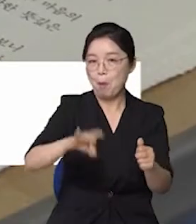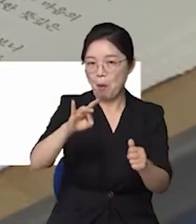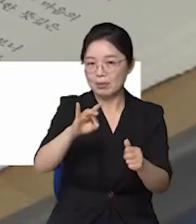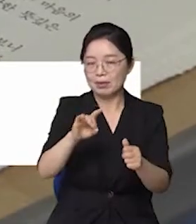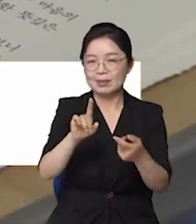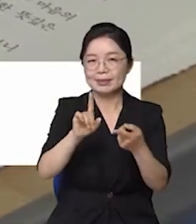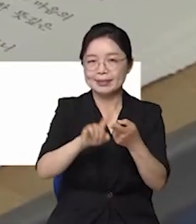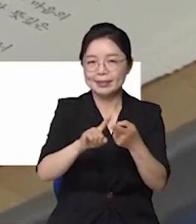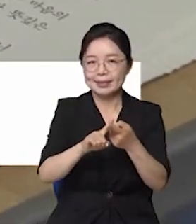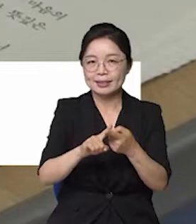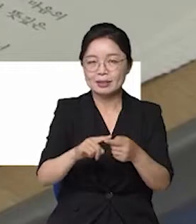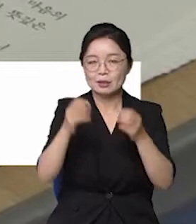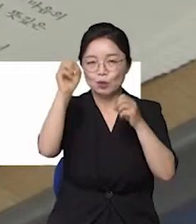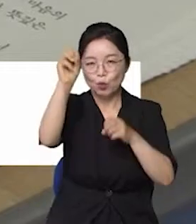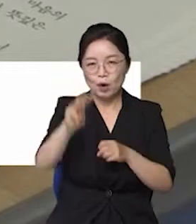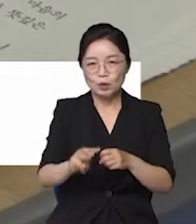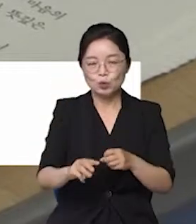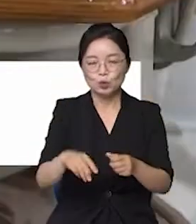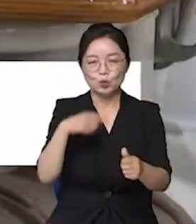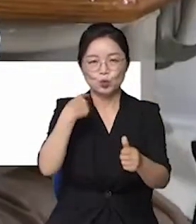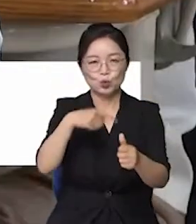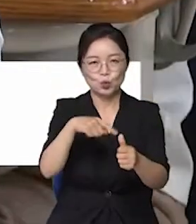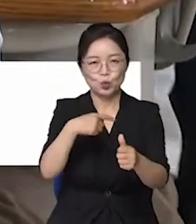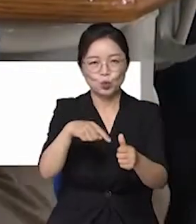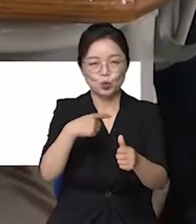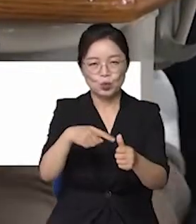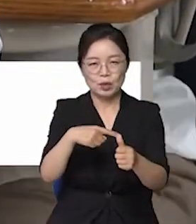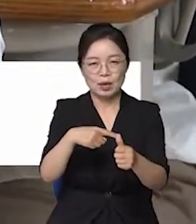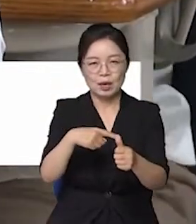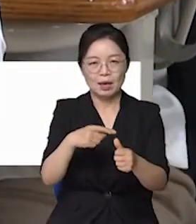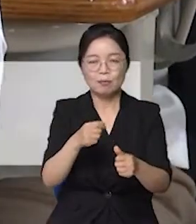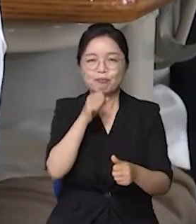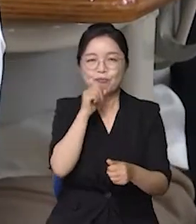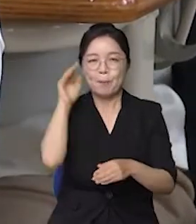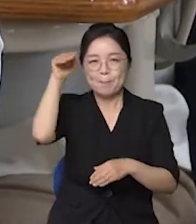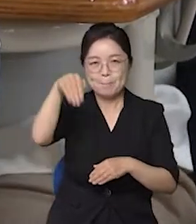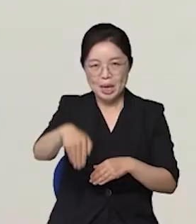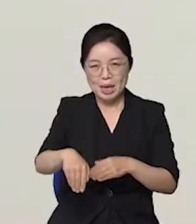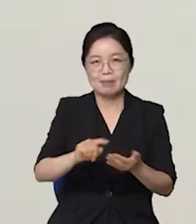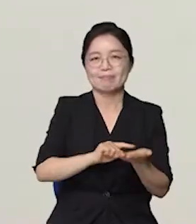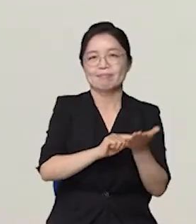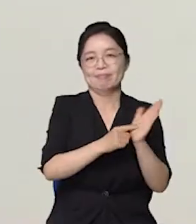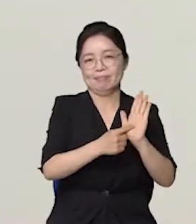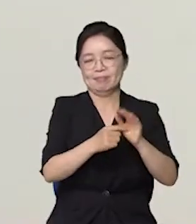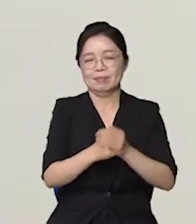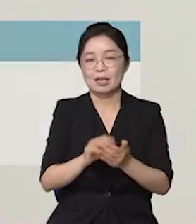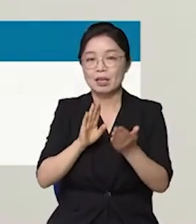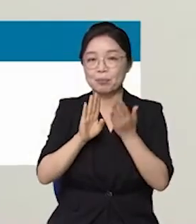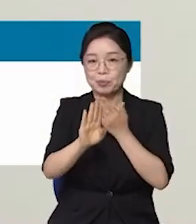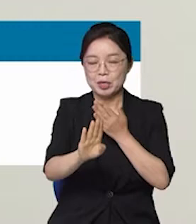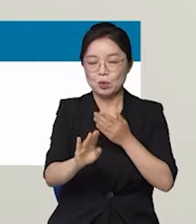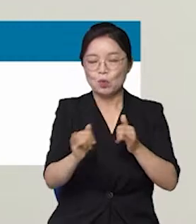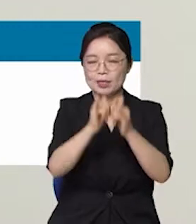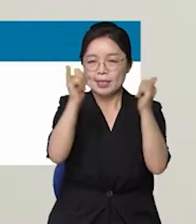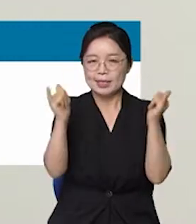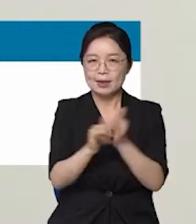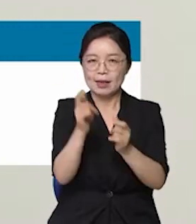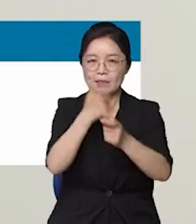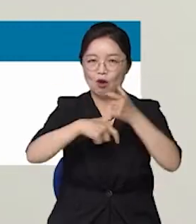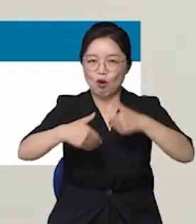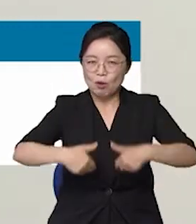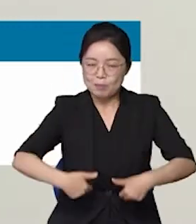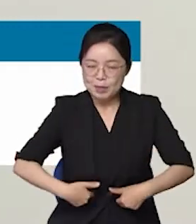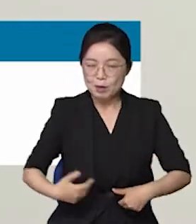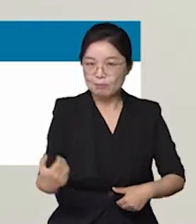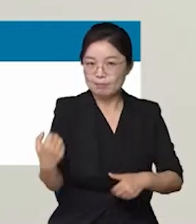행보는 광주 교육의 성적 하락이라는 그림자를 드리우기도 했습니다. 미래 사회에 더 필요하다고 하는